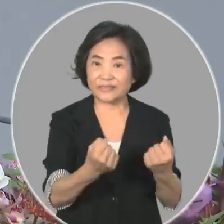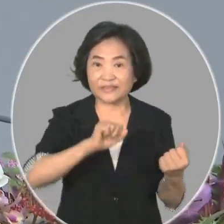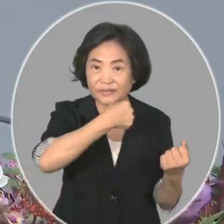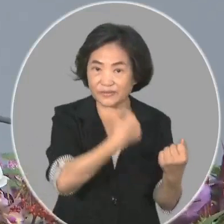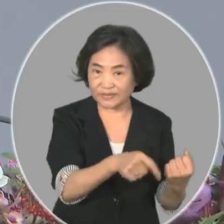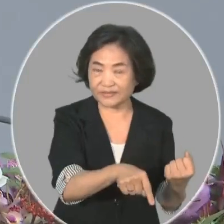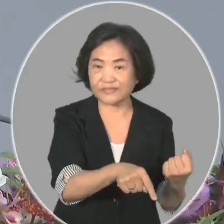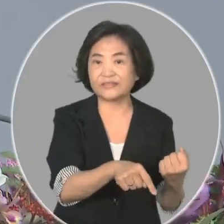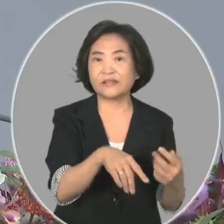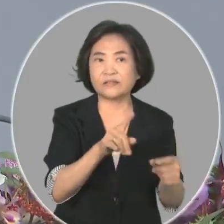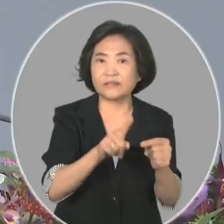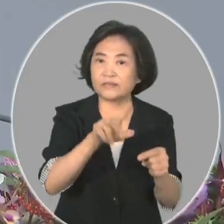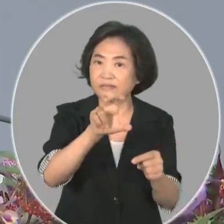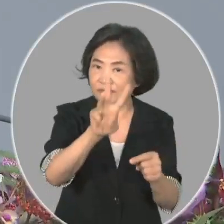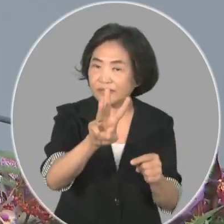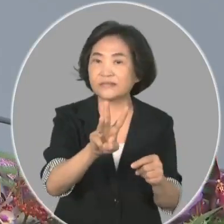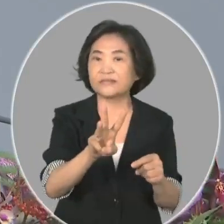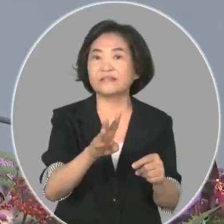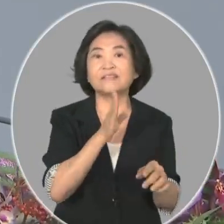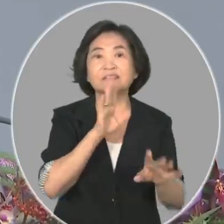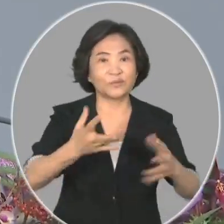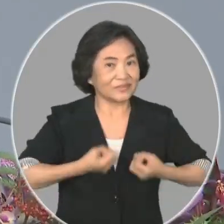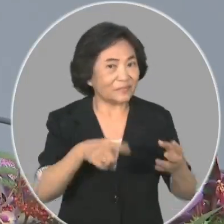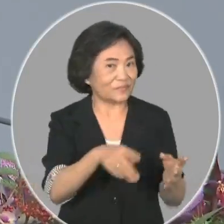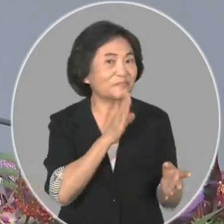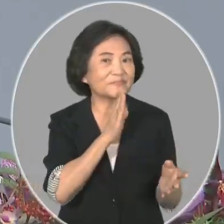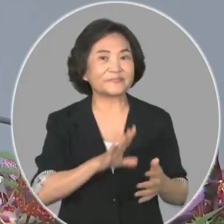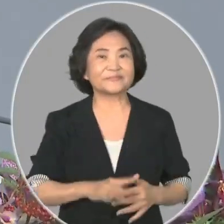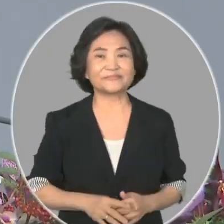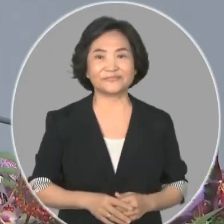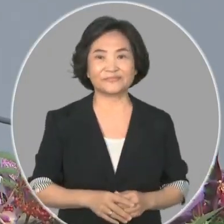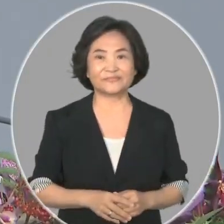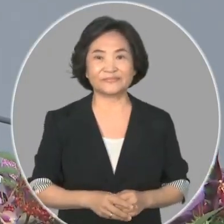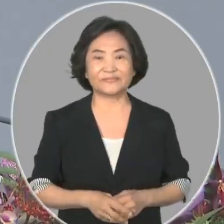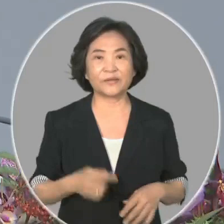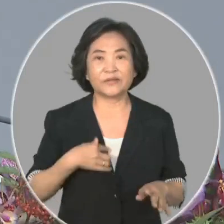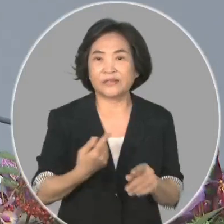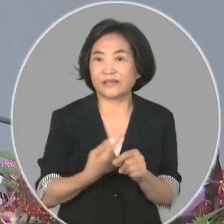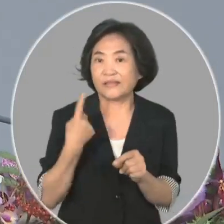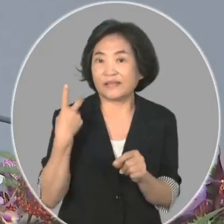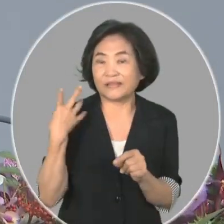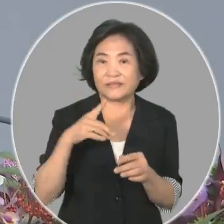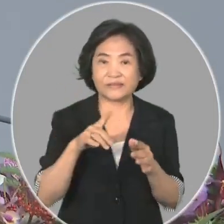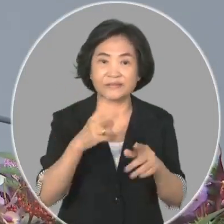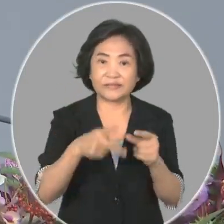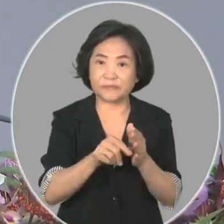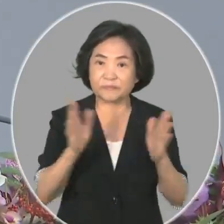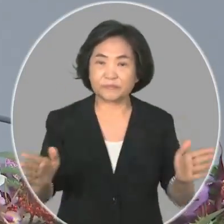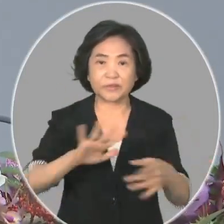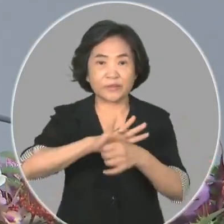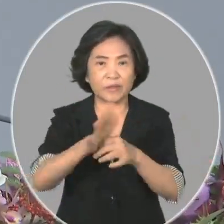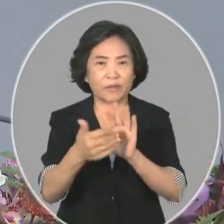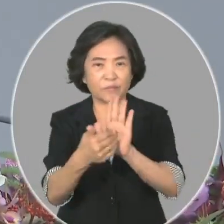湾以来第73个国庆日。过去2年多，对抗疫